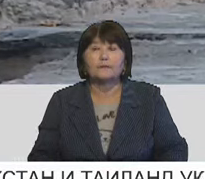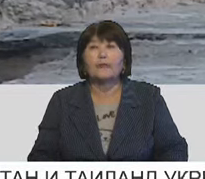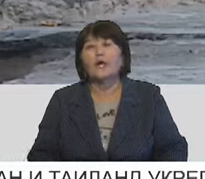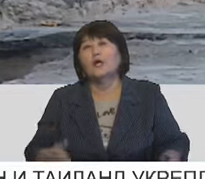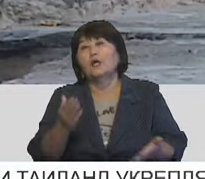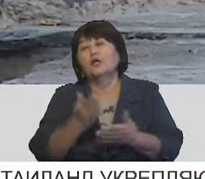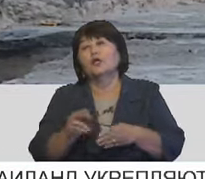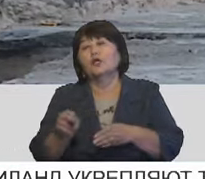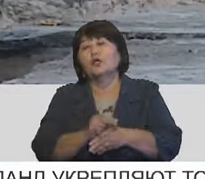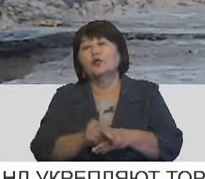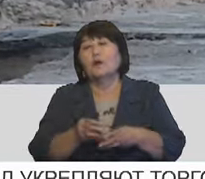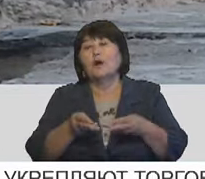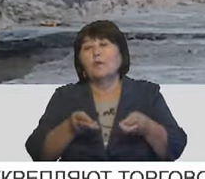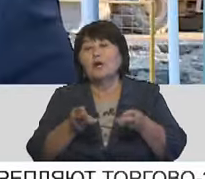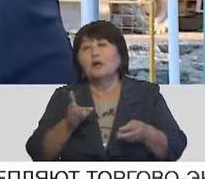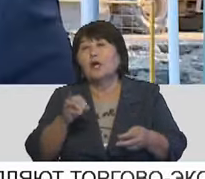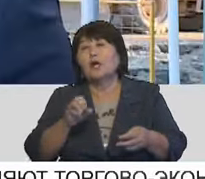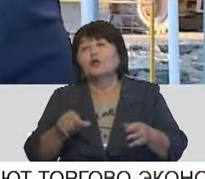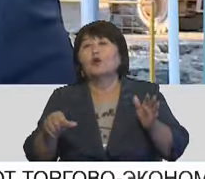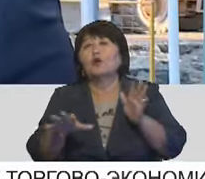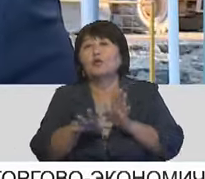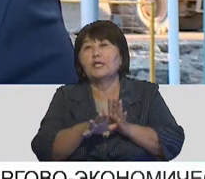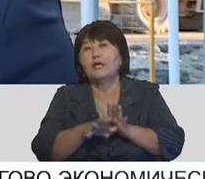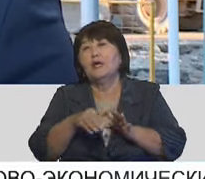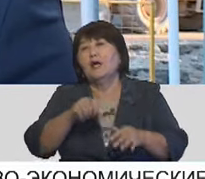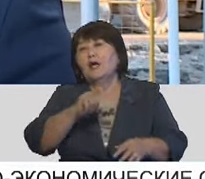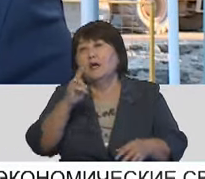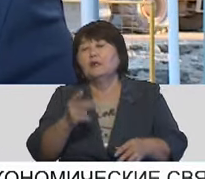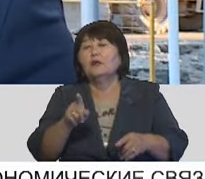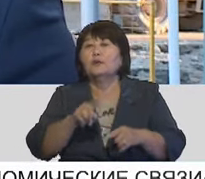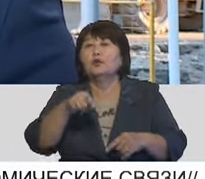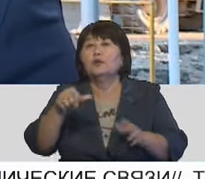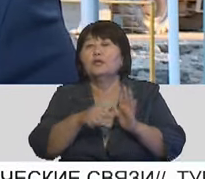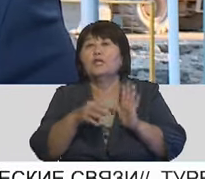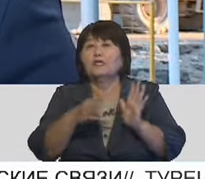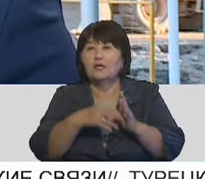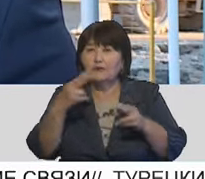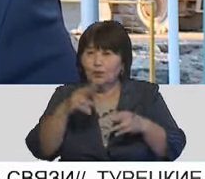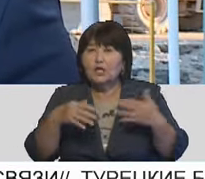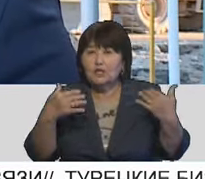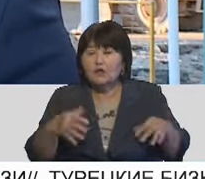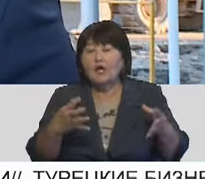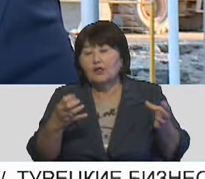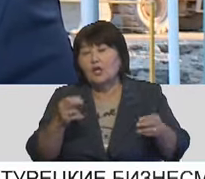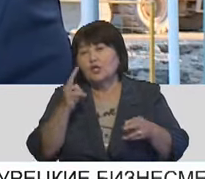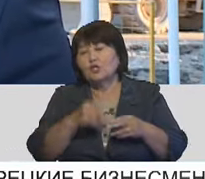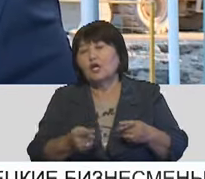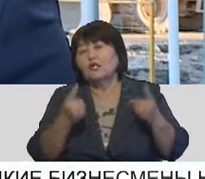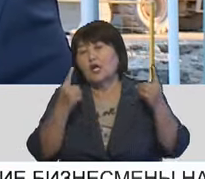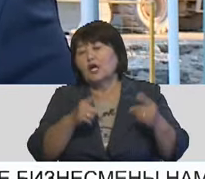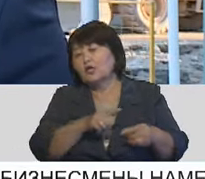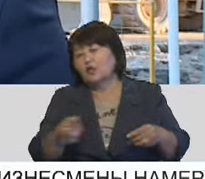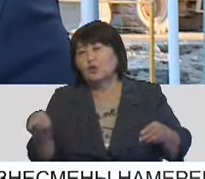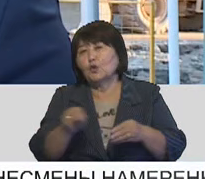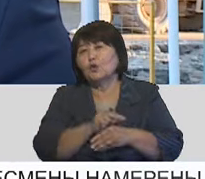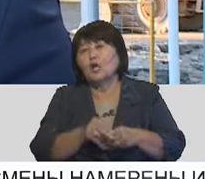Идет ремонт паровых котлов и электроустановок ТЭЦ. Капитальный ремонт котлов номер 6 и номер 9 уже завершен. Также завершен капитальный и текущий